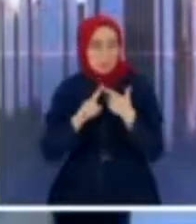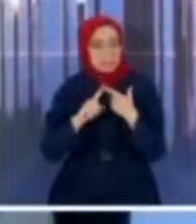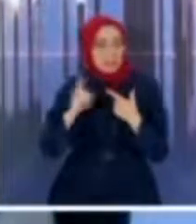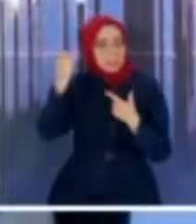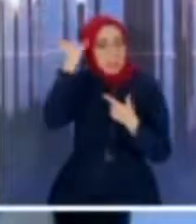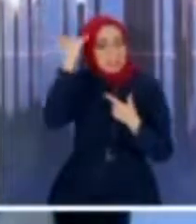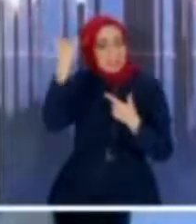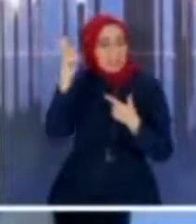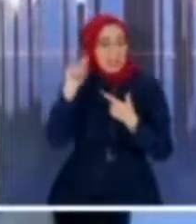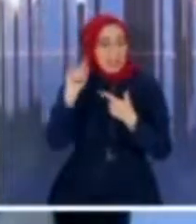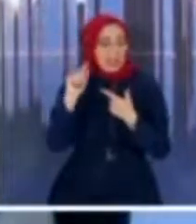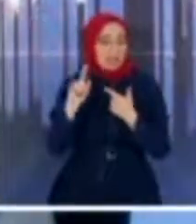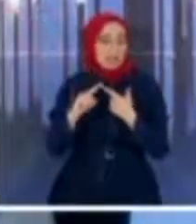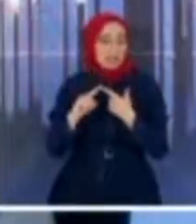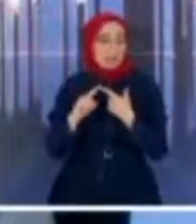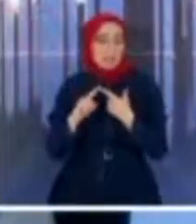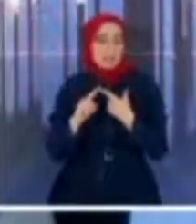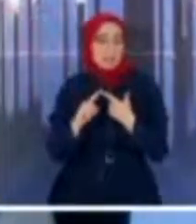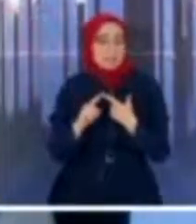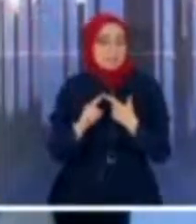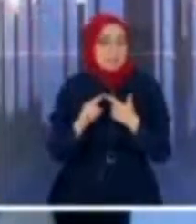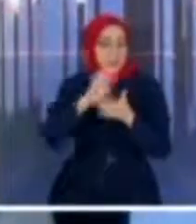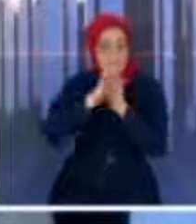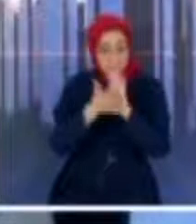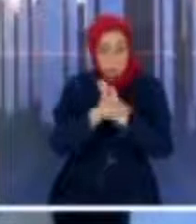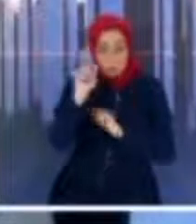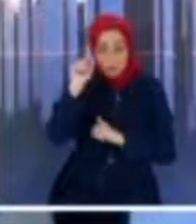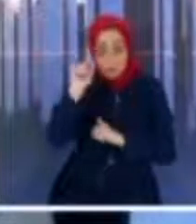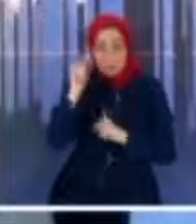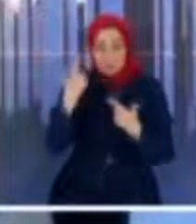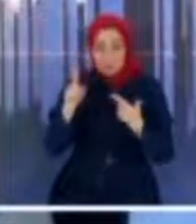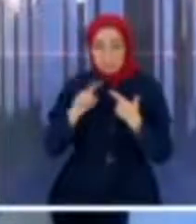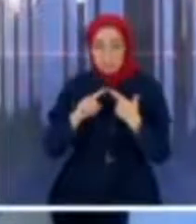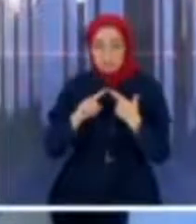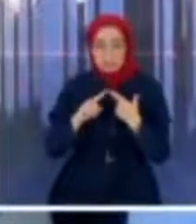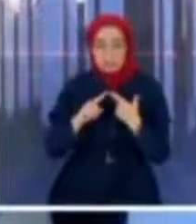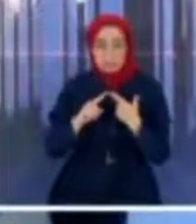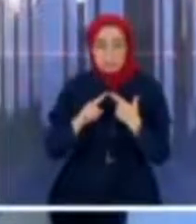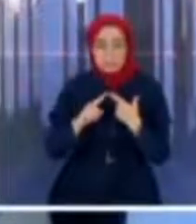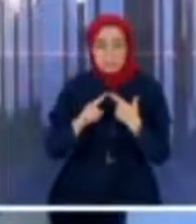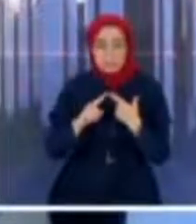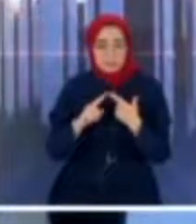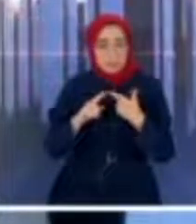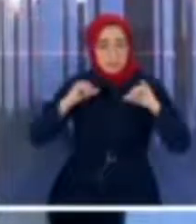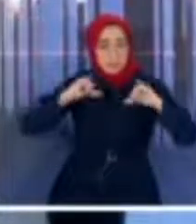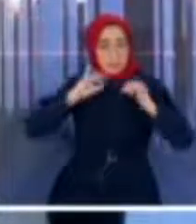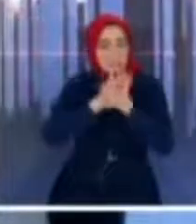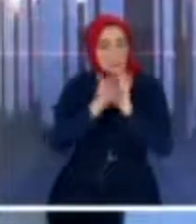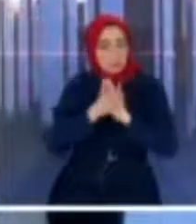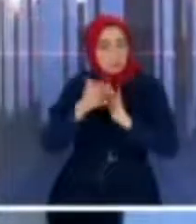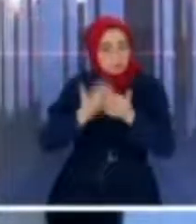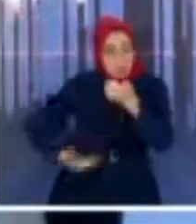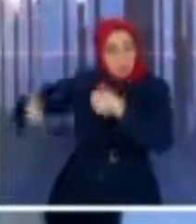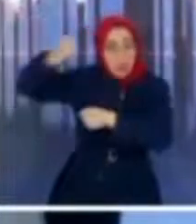المستوى معناها الجمعيات، زاد أنه قامت جمعية صوت الشاب بباجة بإنشاء فضاء